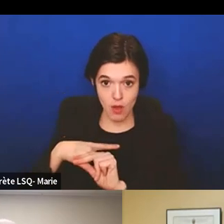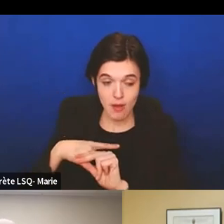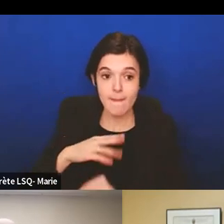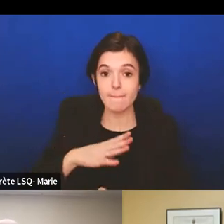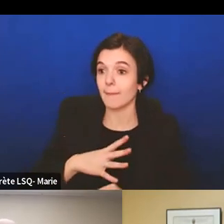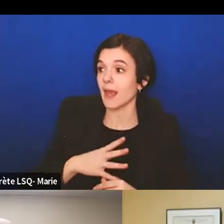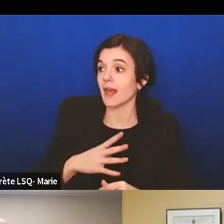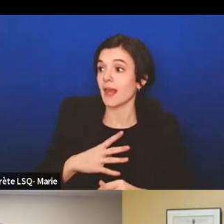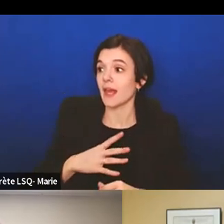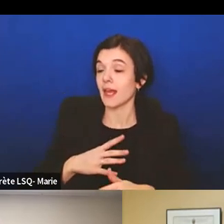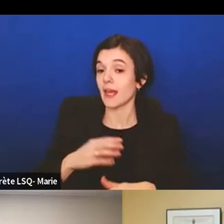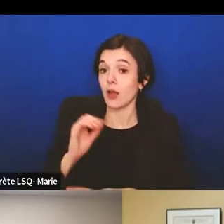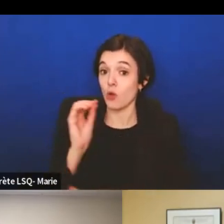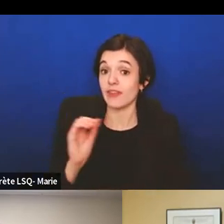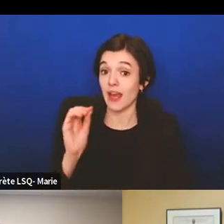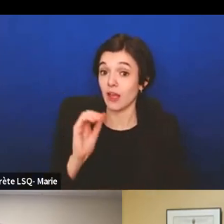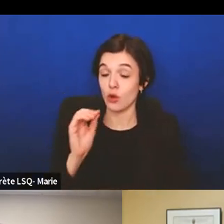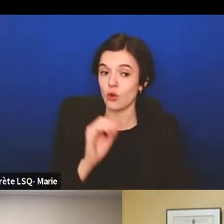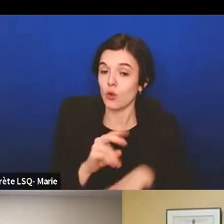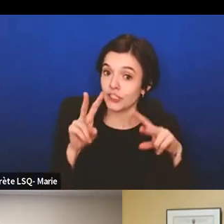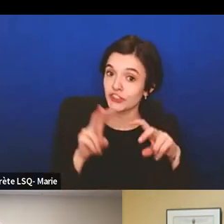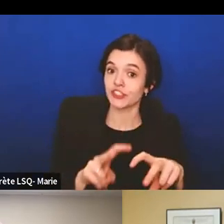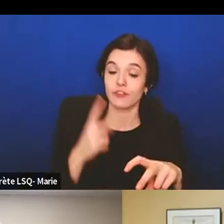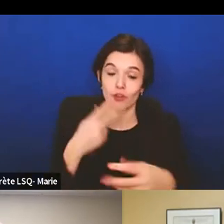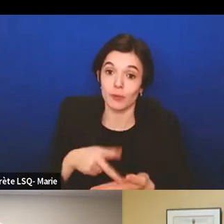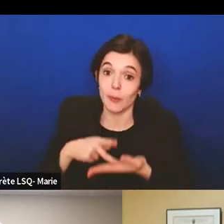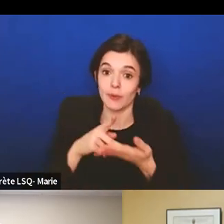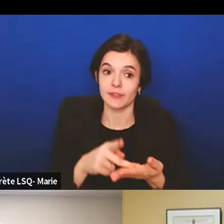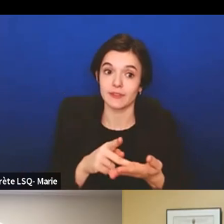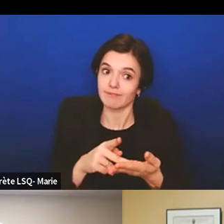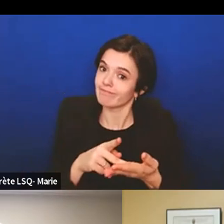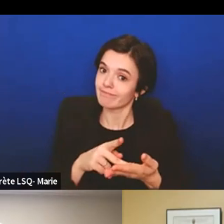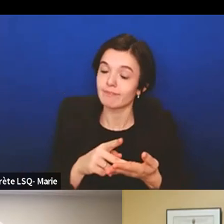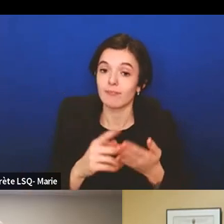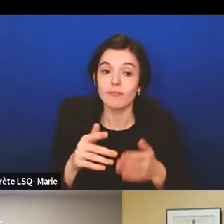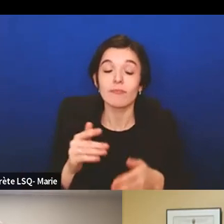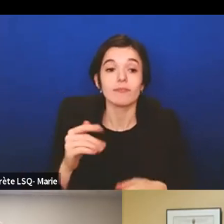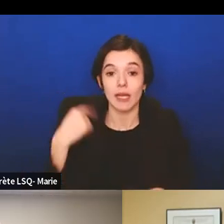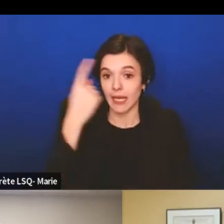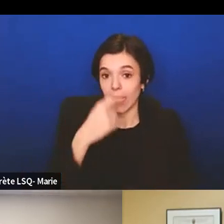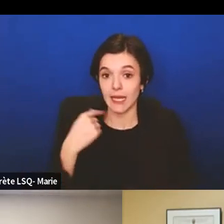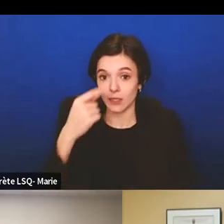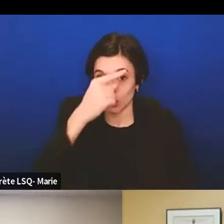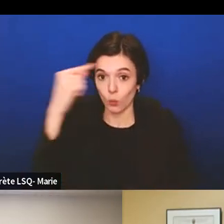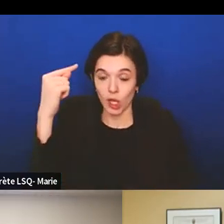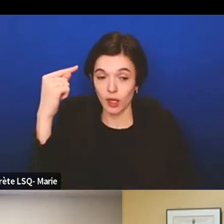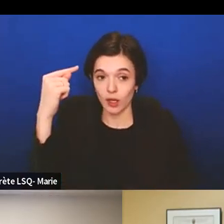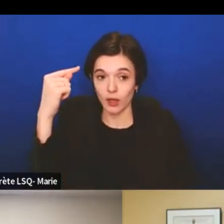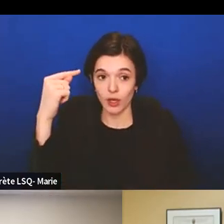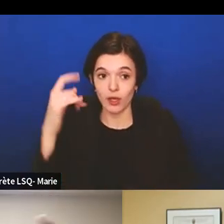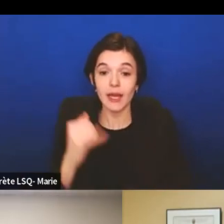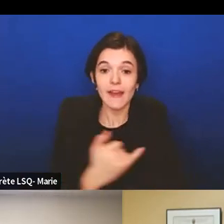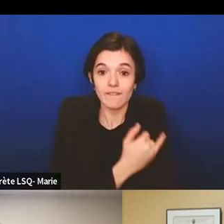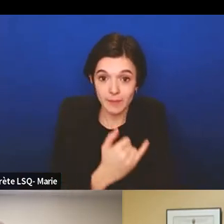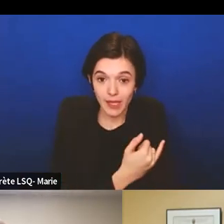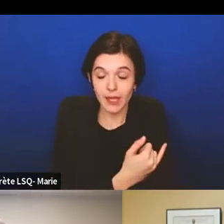mais dans les études ontariennes, les préposés sont de race noire, et les infirmières et